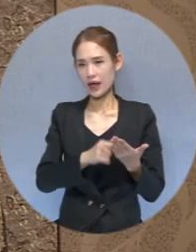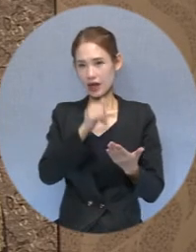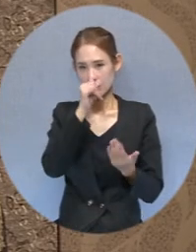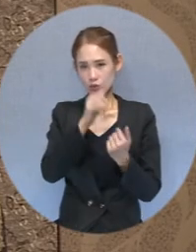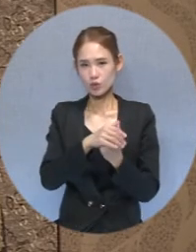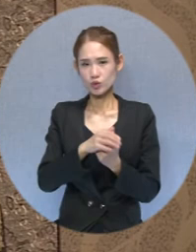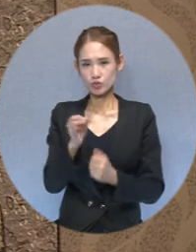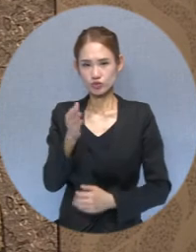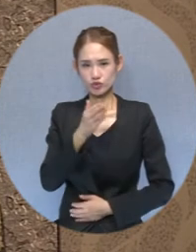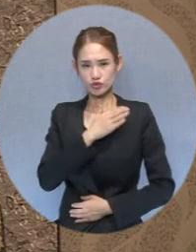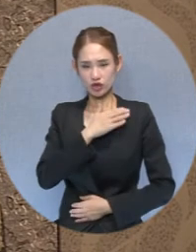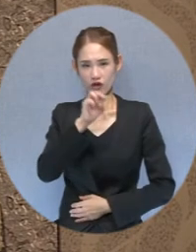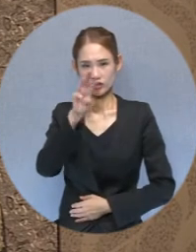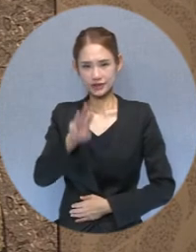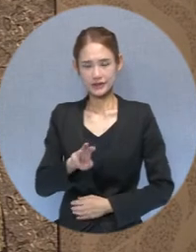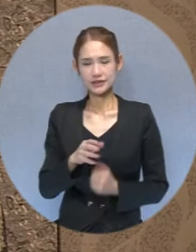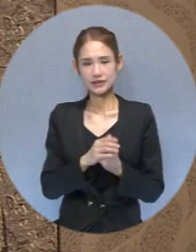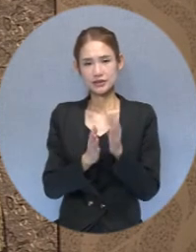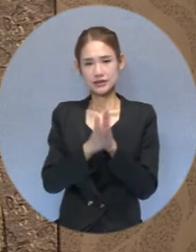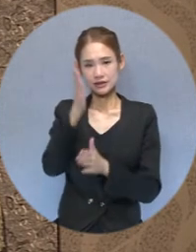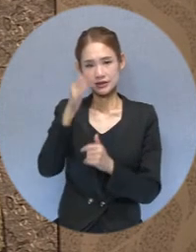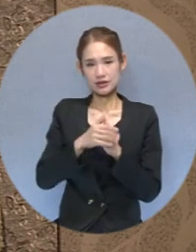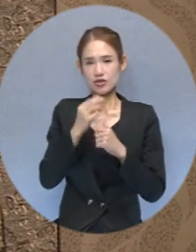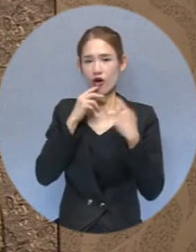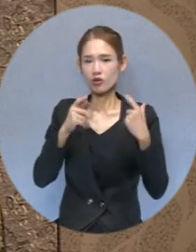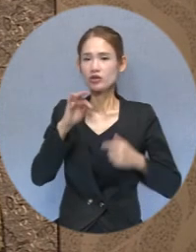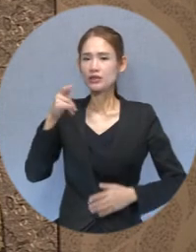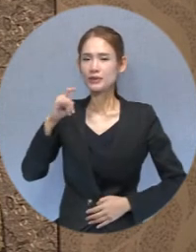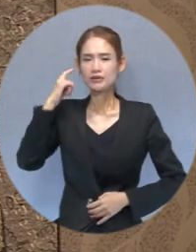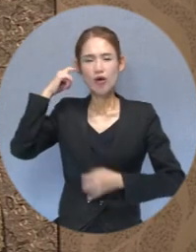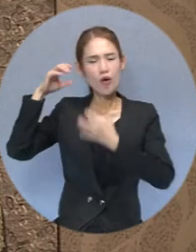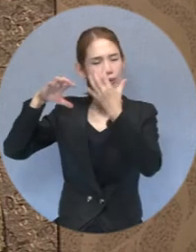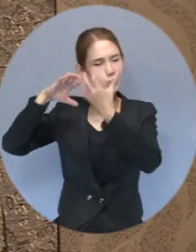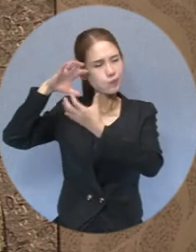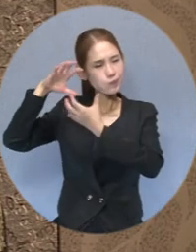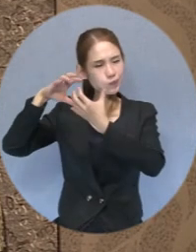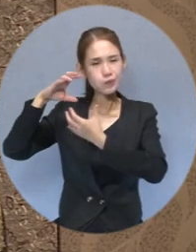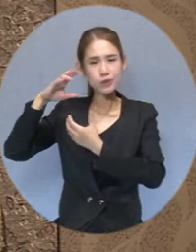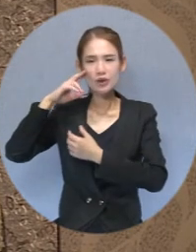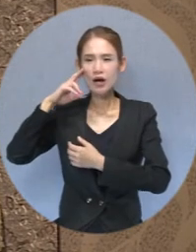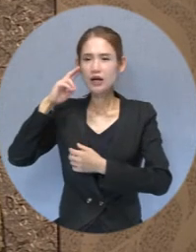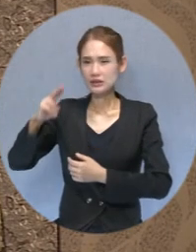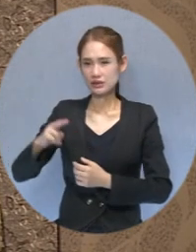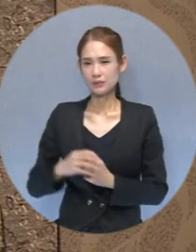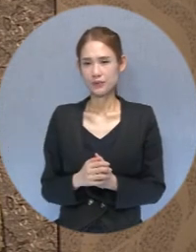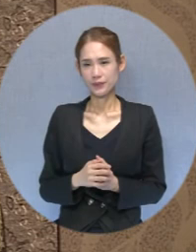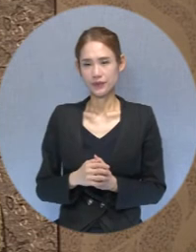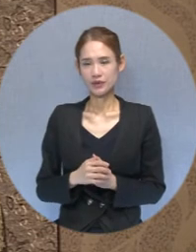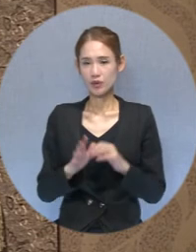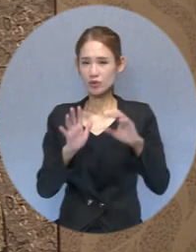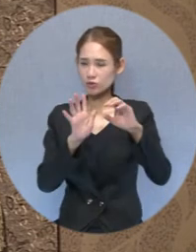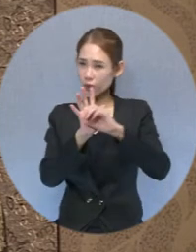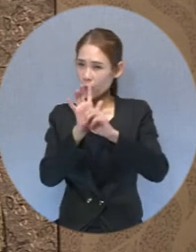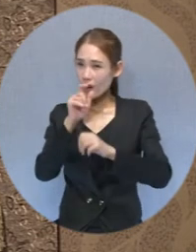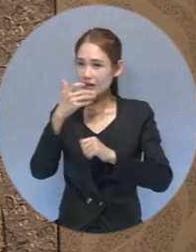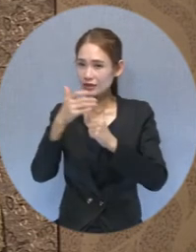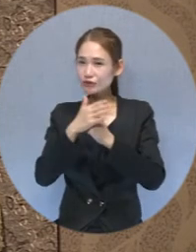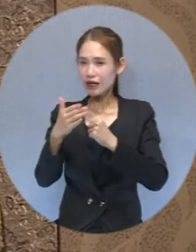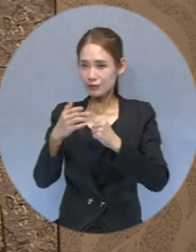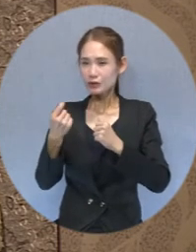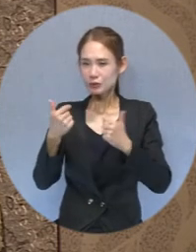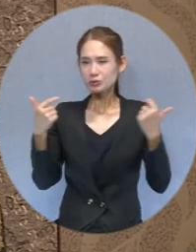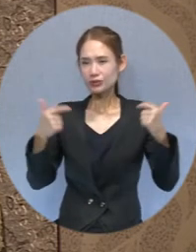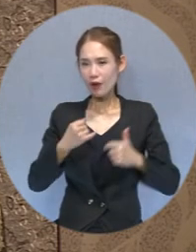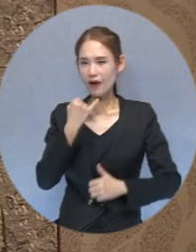부천시, 경기도 김포까지 아. 굉장히 소음이 시끄럽습니다. 네. 그러니까 코로나가 터지니까 조금 난데요.